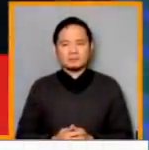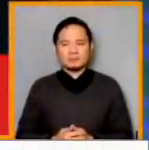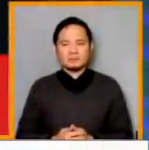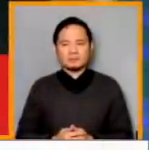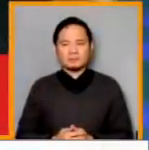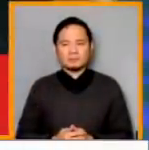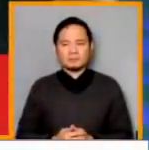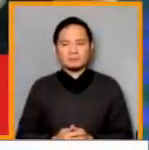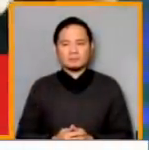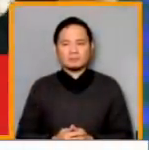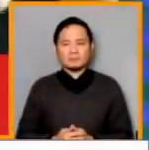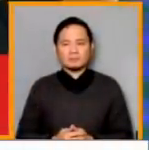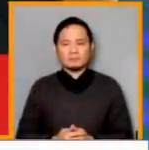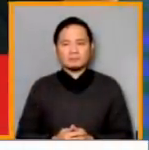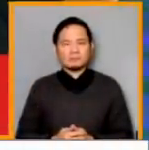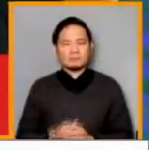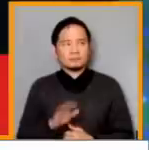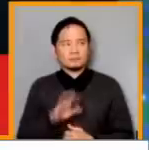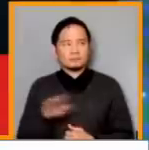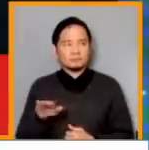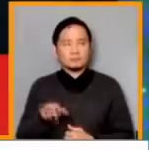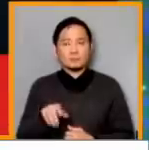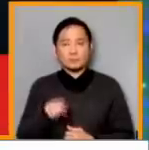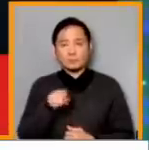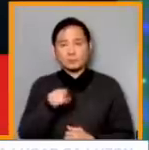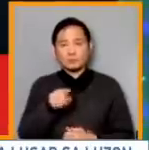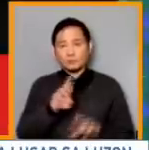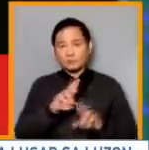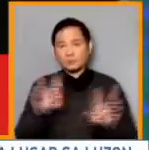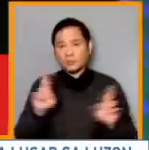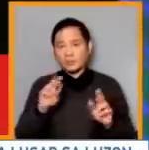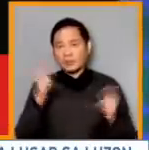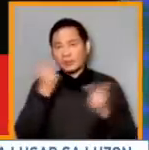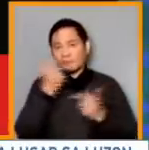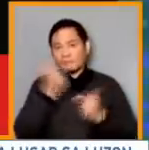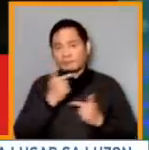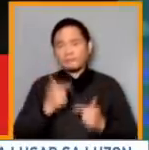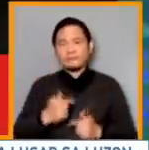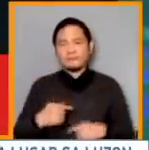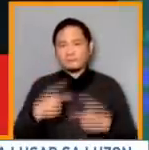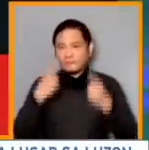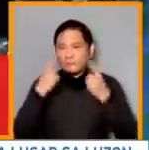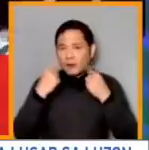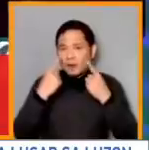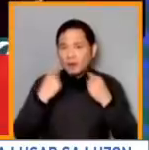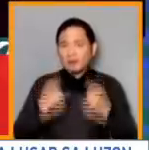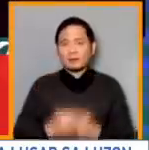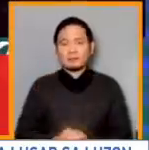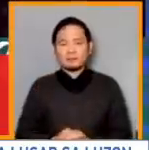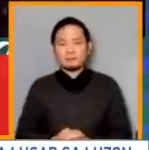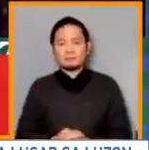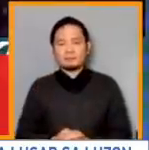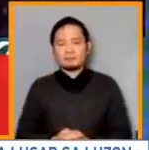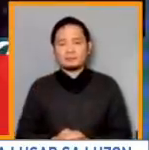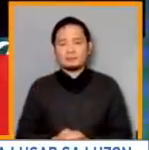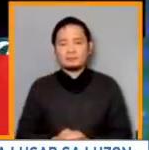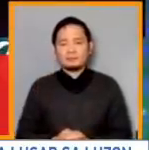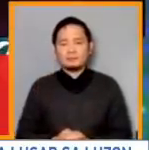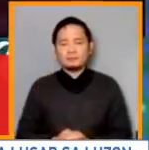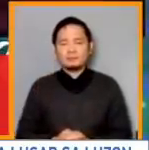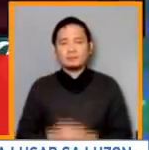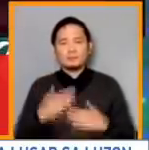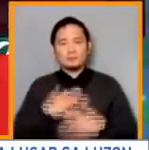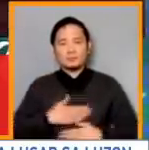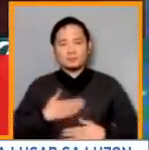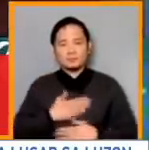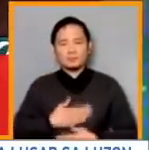Mga Kapuso, mag-ready ng tumawa, umiyak, then I'll take whatever you can give, at mag-enjoy. Hindi